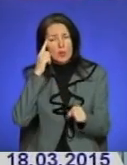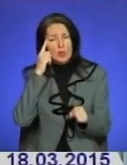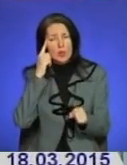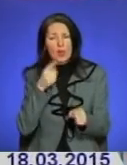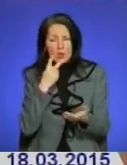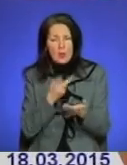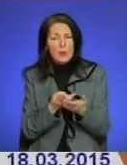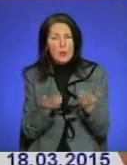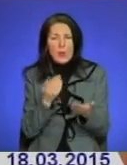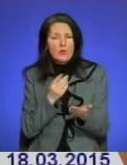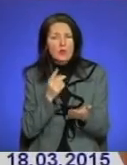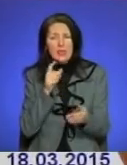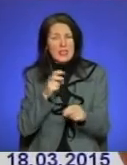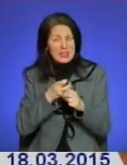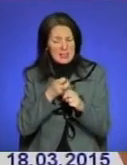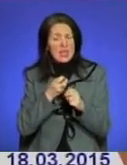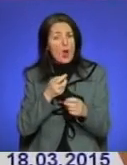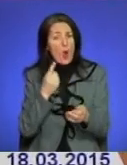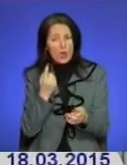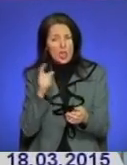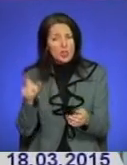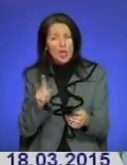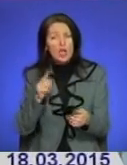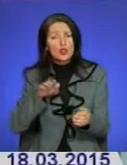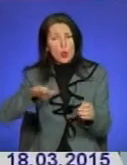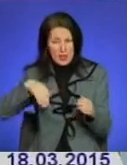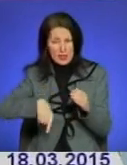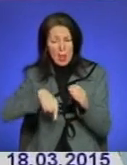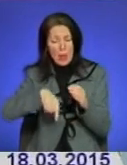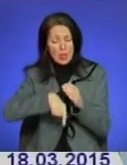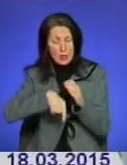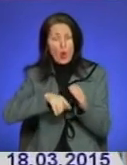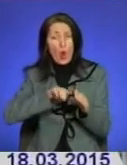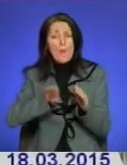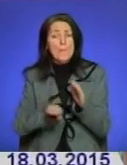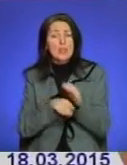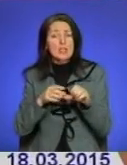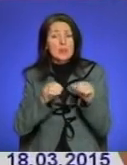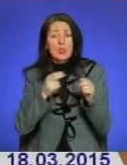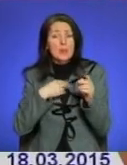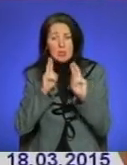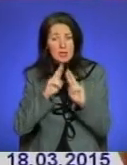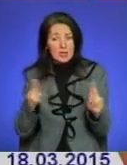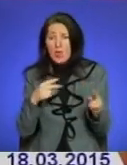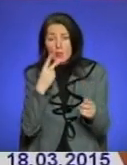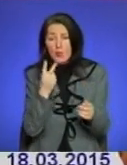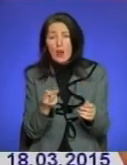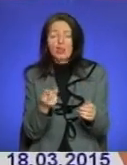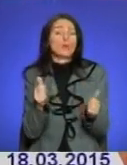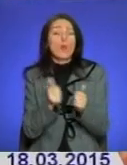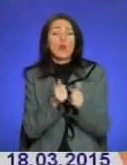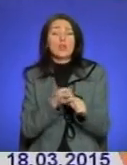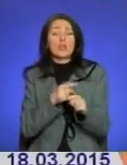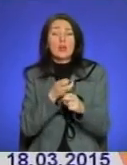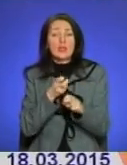людини. Ну, але що робиться далі під землею, ми не бачимо, не знаємо. А також хотів би ще сказати, що поруч з цими кістками